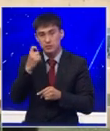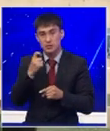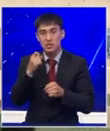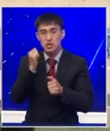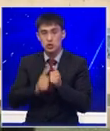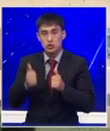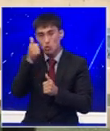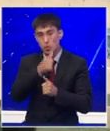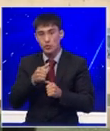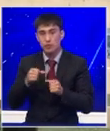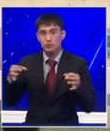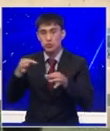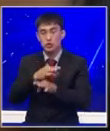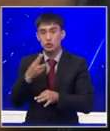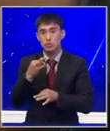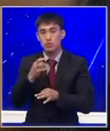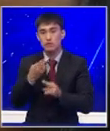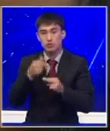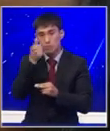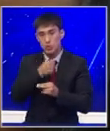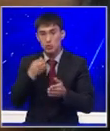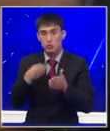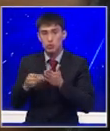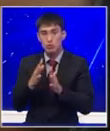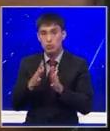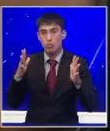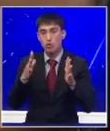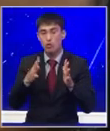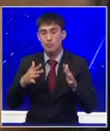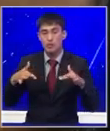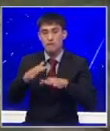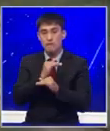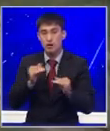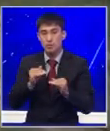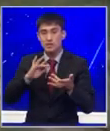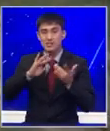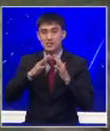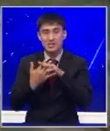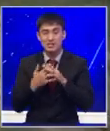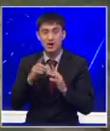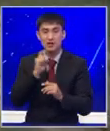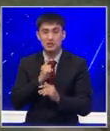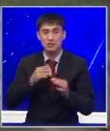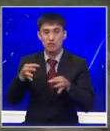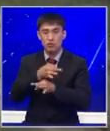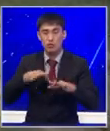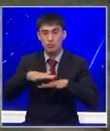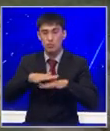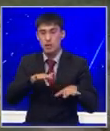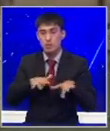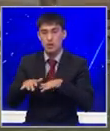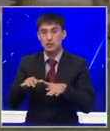В ходе ежегодного слёта Чабанов который в этом году приобрел новый масштабный формат в виде сельскохозяйственного форума мероприятие